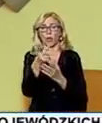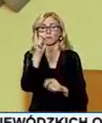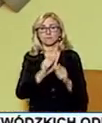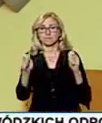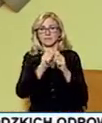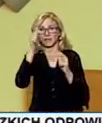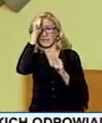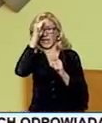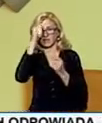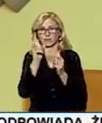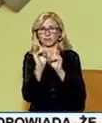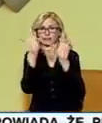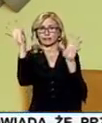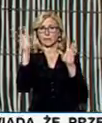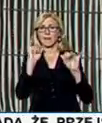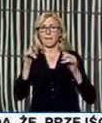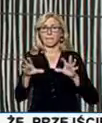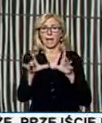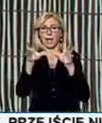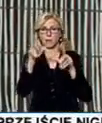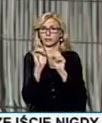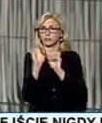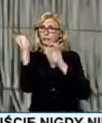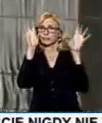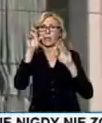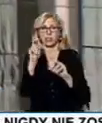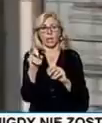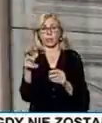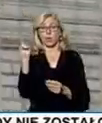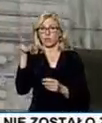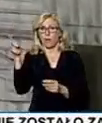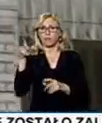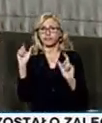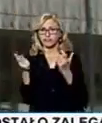zwane pajęczynki, są odpryski na tych szybach. Sprawcy grozi kara do